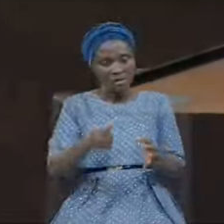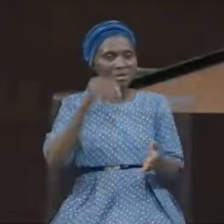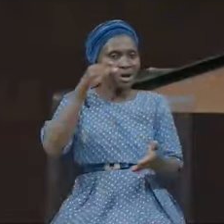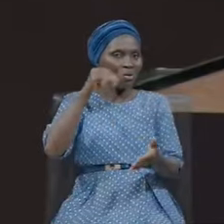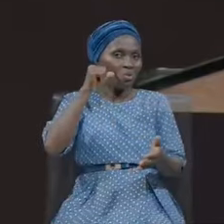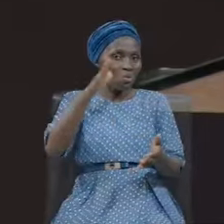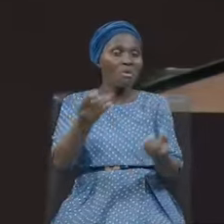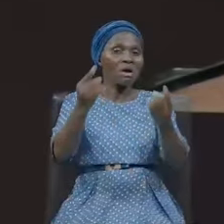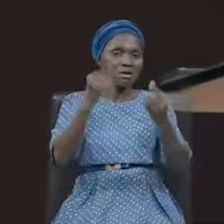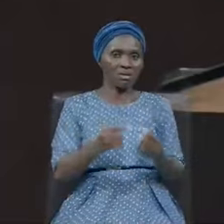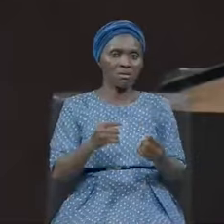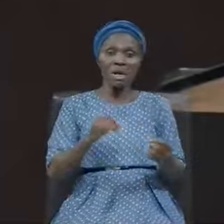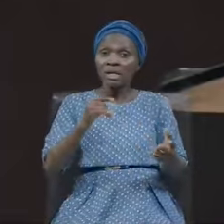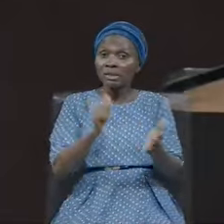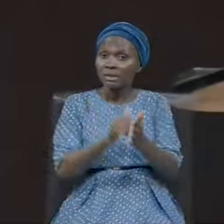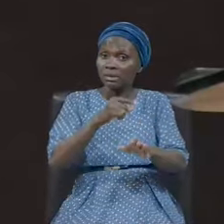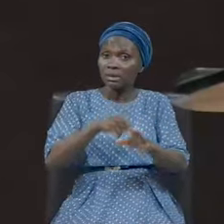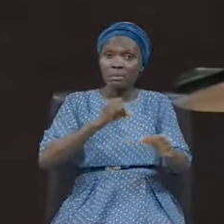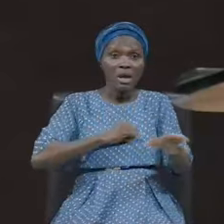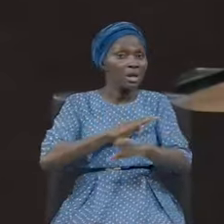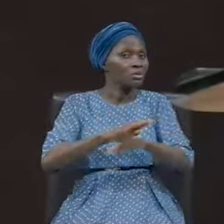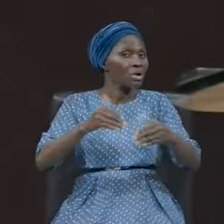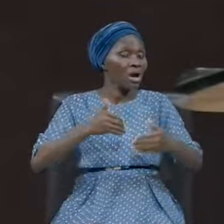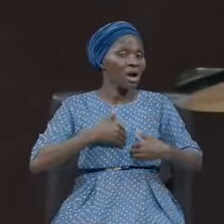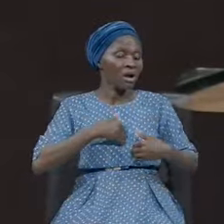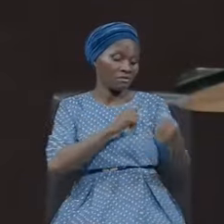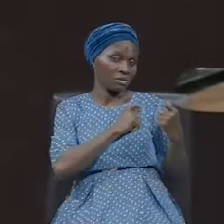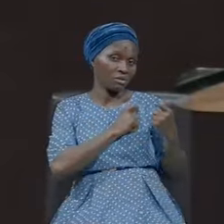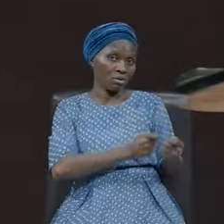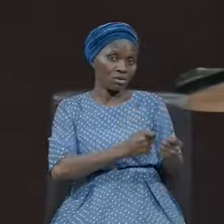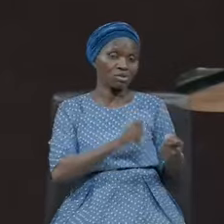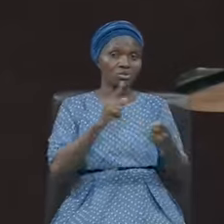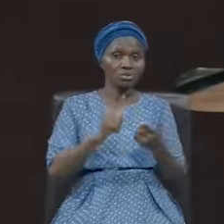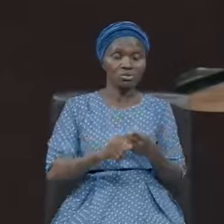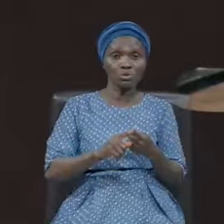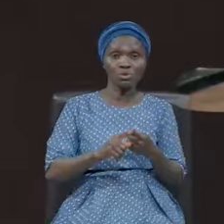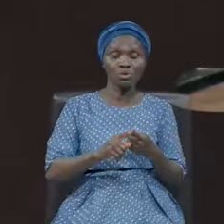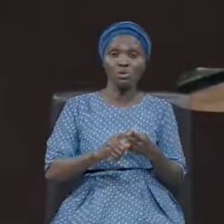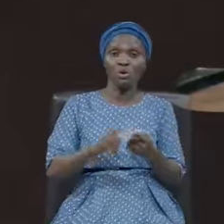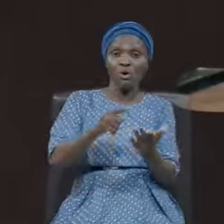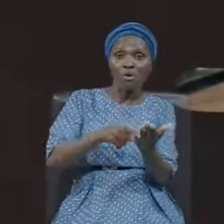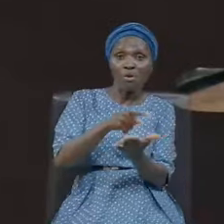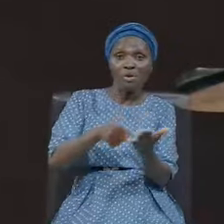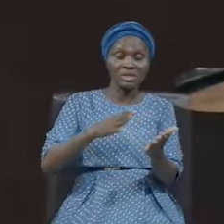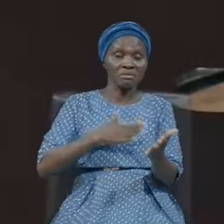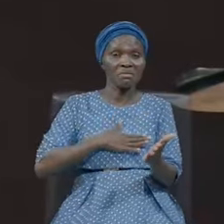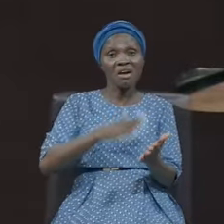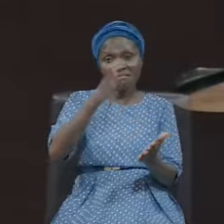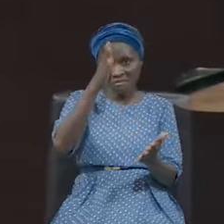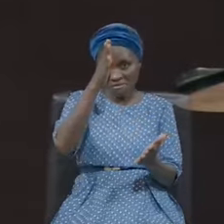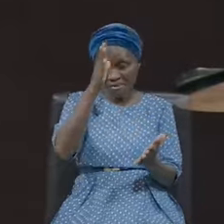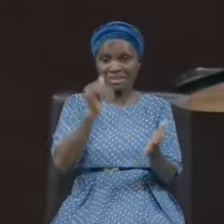que ceci n'est pas la bonne voie. Que tu ne nous enseignes pas la Bible. Mais j'ai vu le